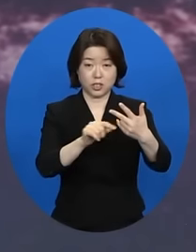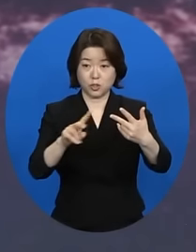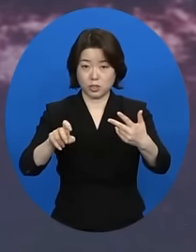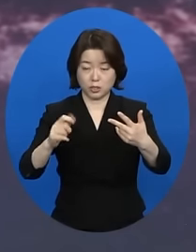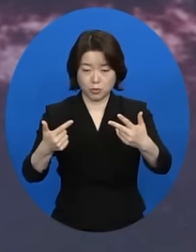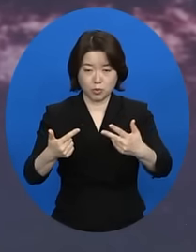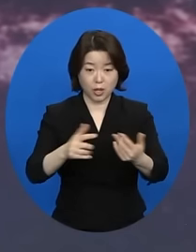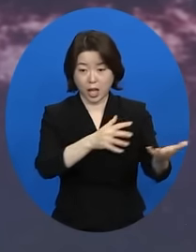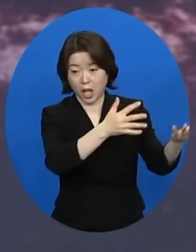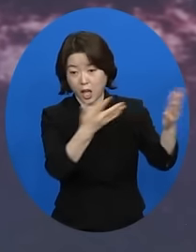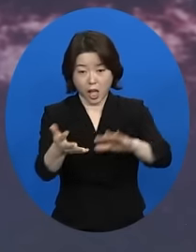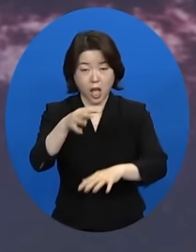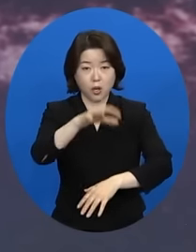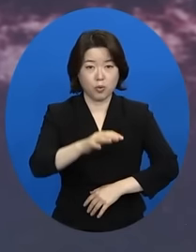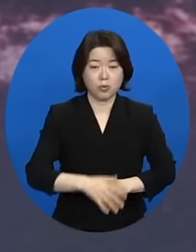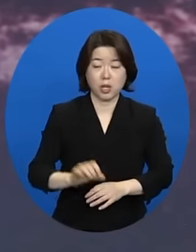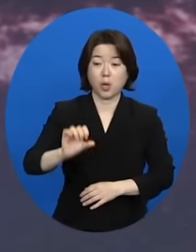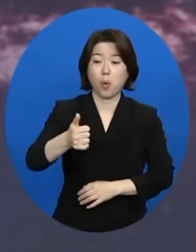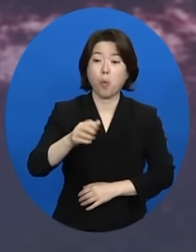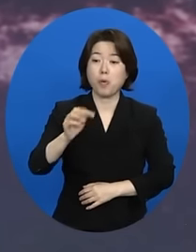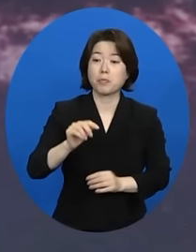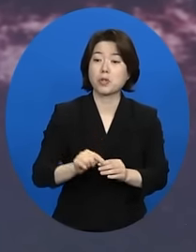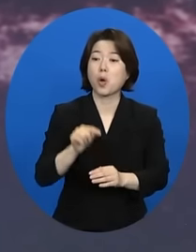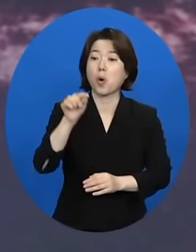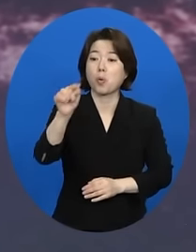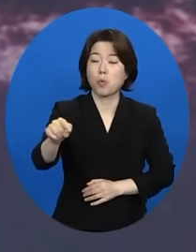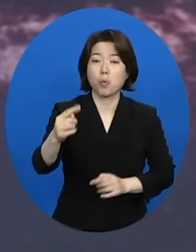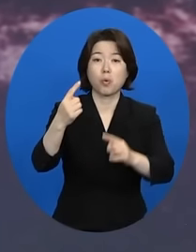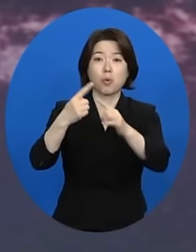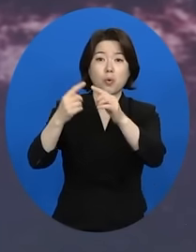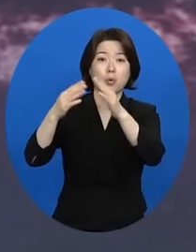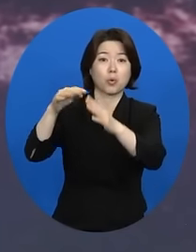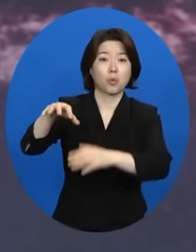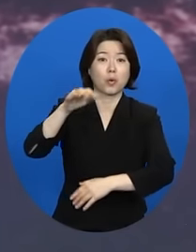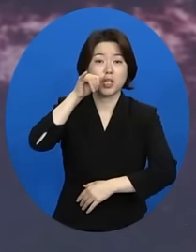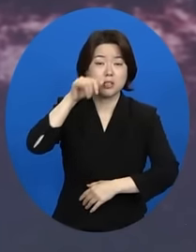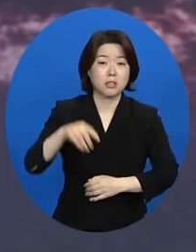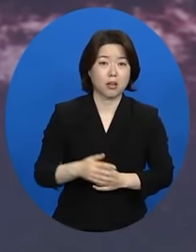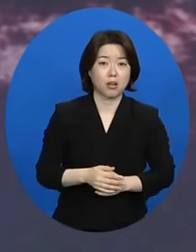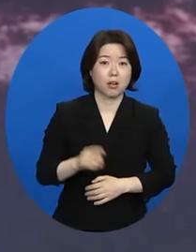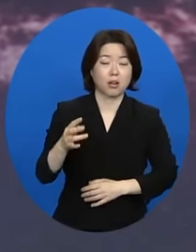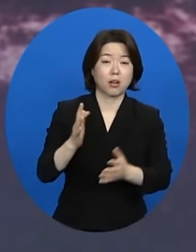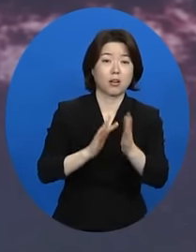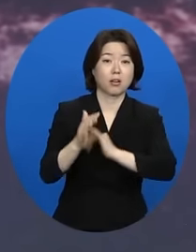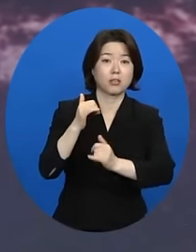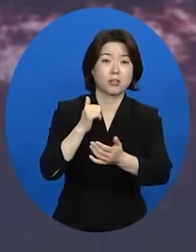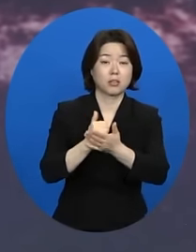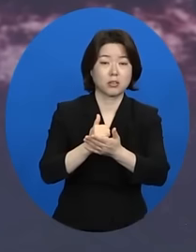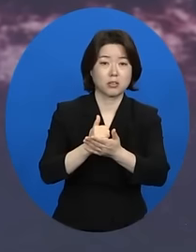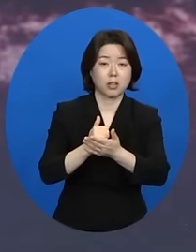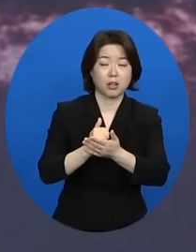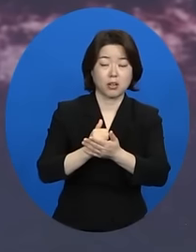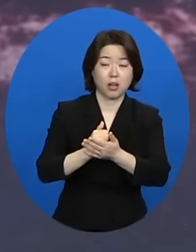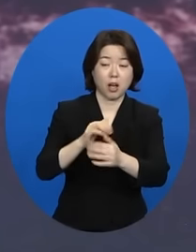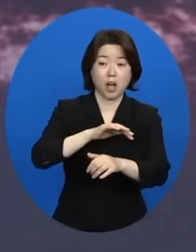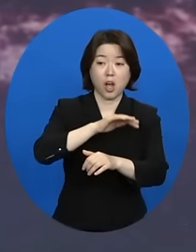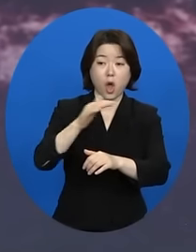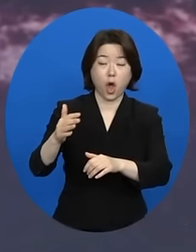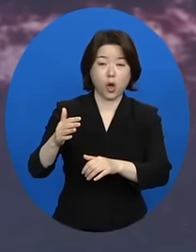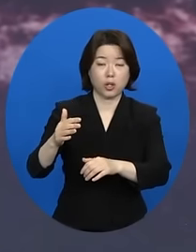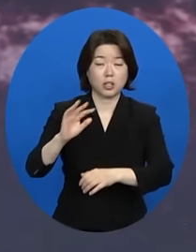대학살의 현장에서 약 500m 떨어진 교회가 있었어요. 바로 예수님의 성묘교회라고 하는